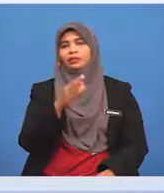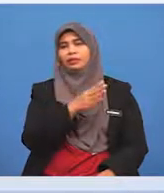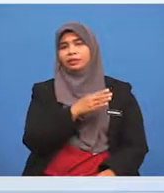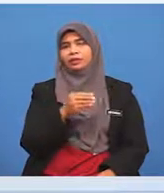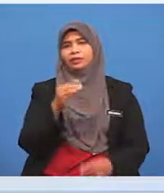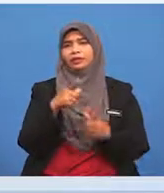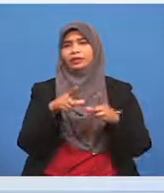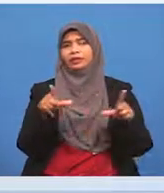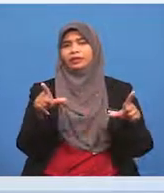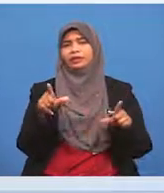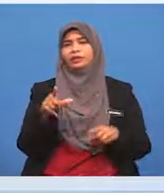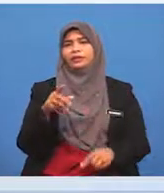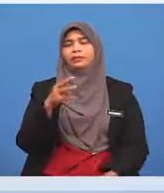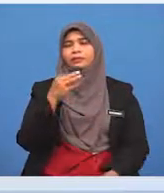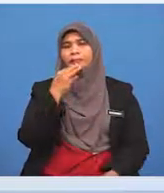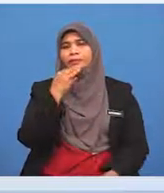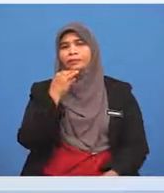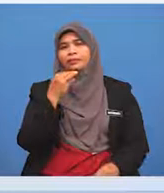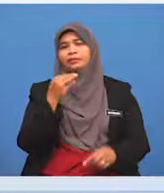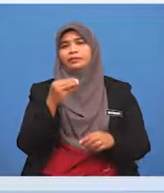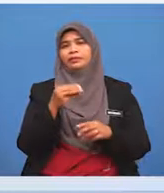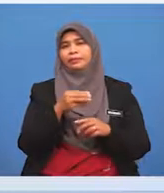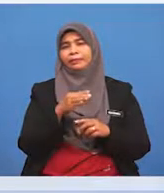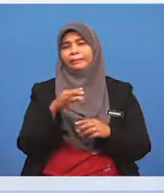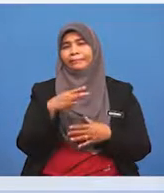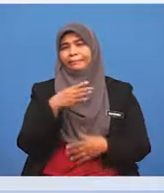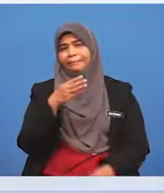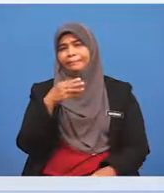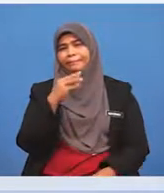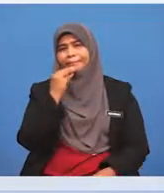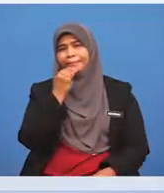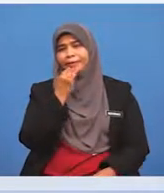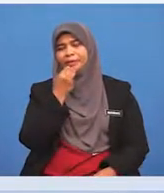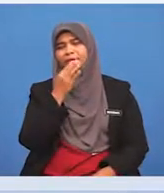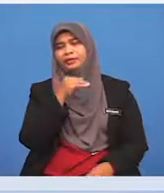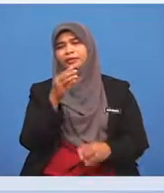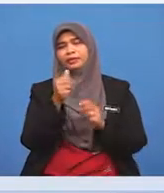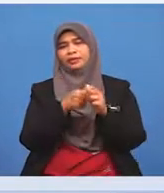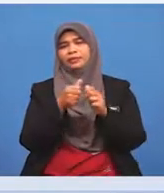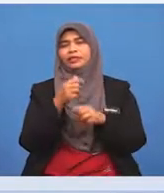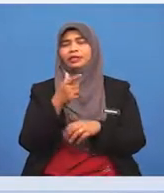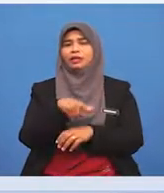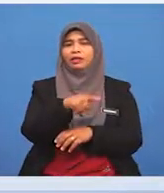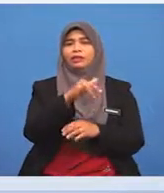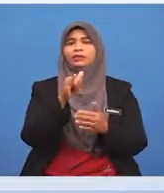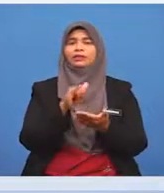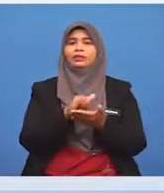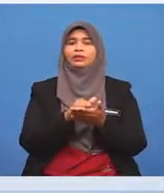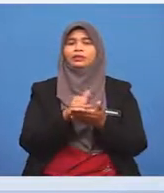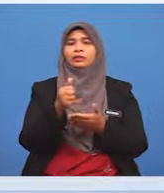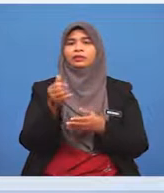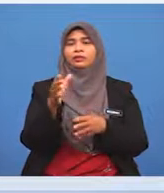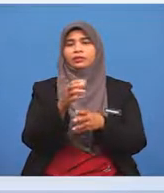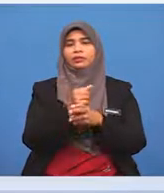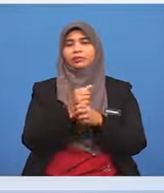laut itu kamu dapat memakan daging yang segar dan kamu dapat mengeluarkan